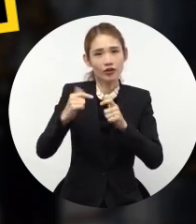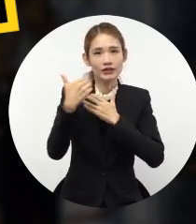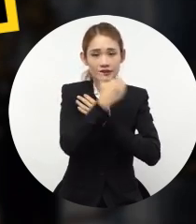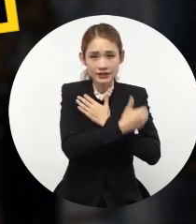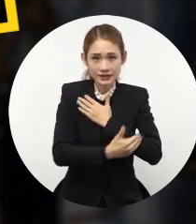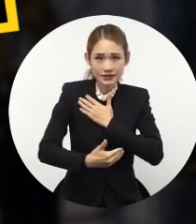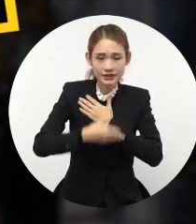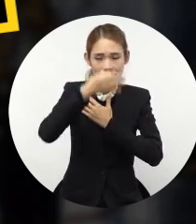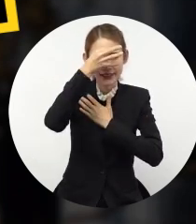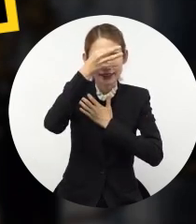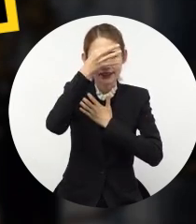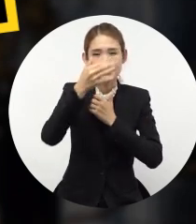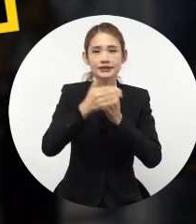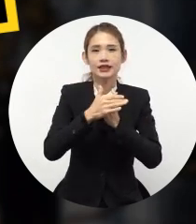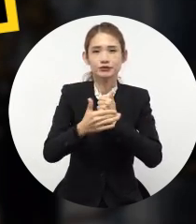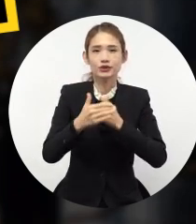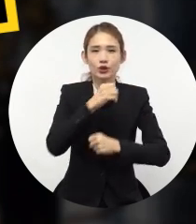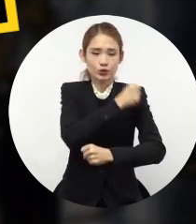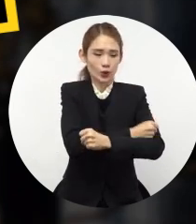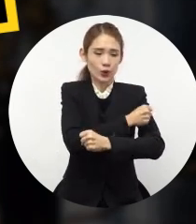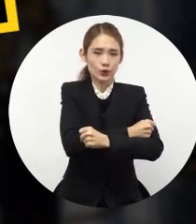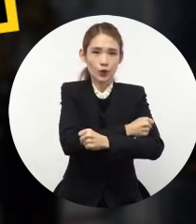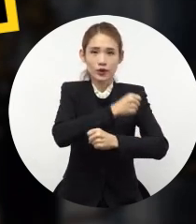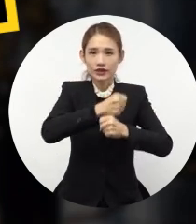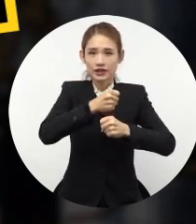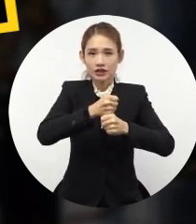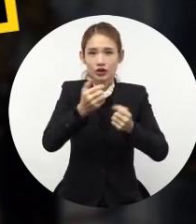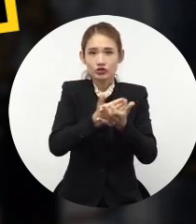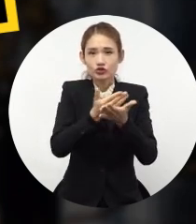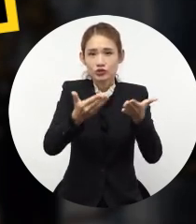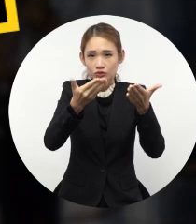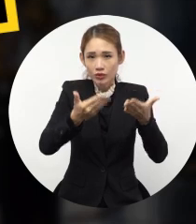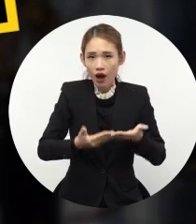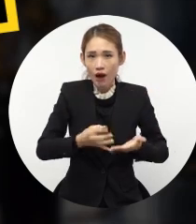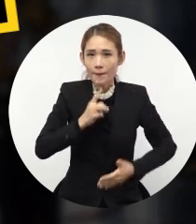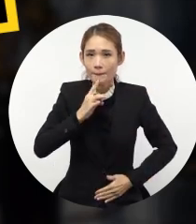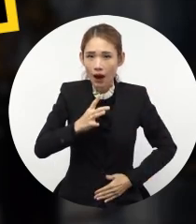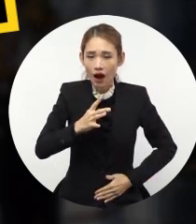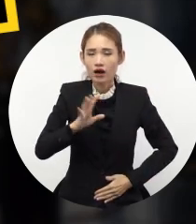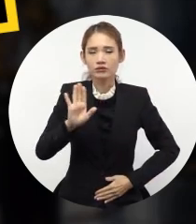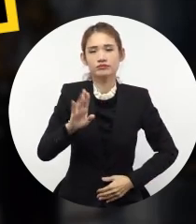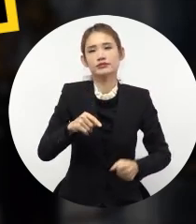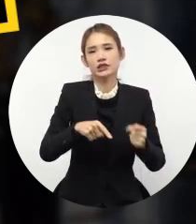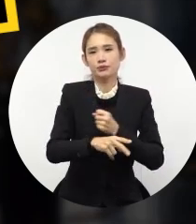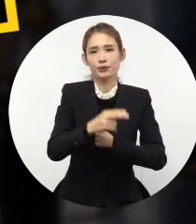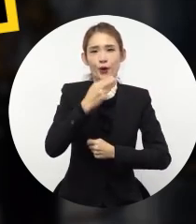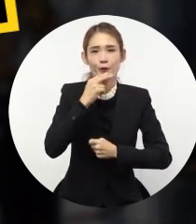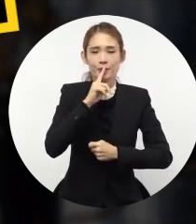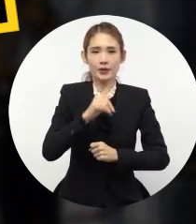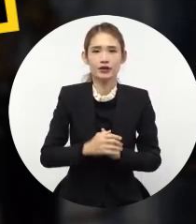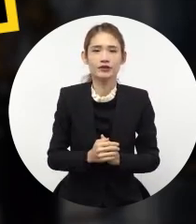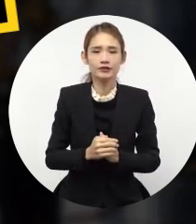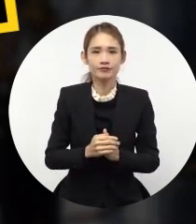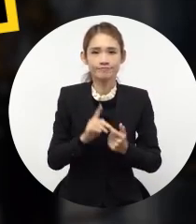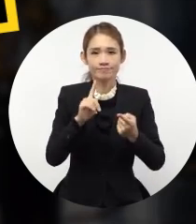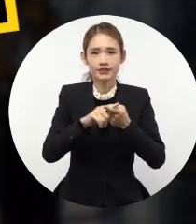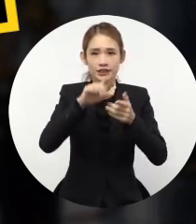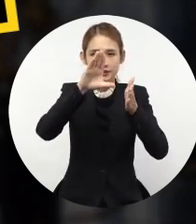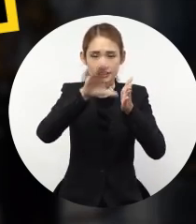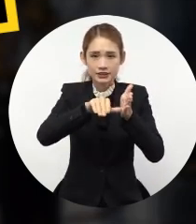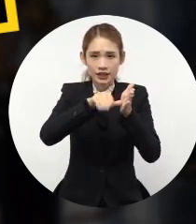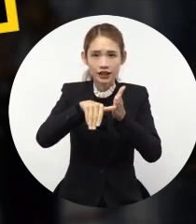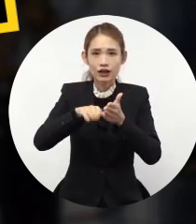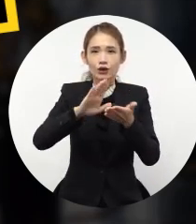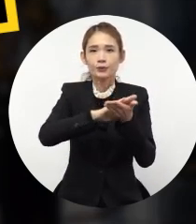신체의 기능성으로 인해서 노동 생산성이 구분받았던 것이 무의미해지기 때문이죠. 이렇게 시대가